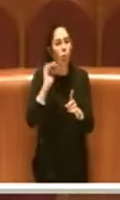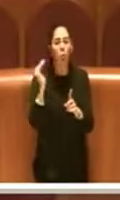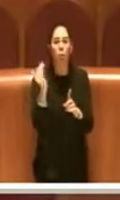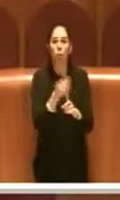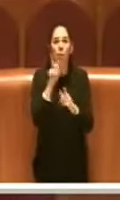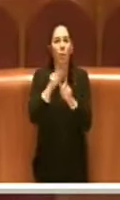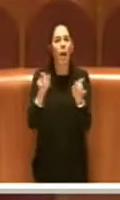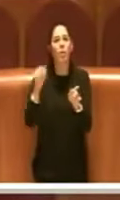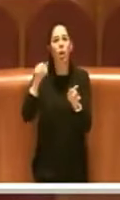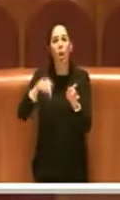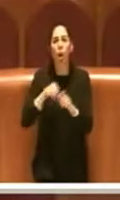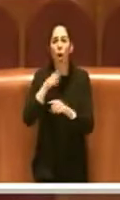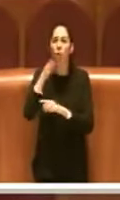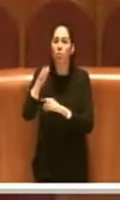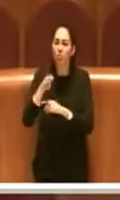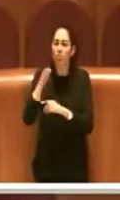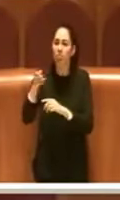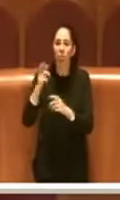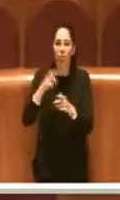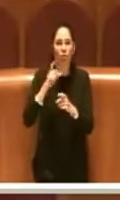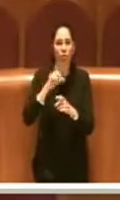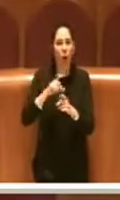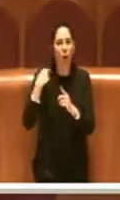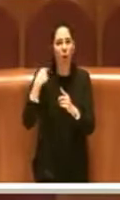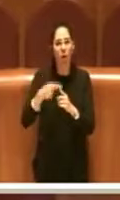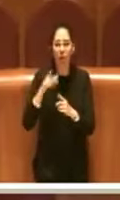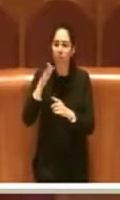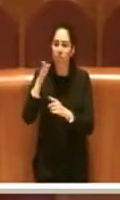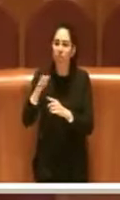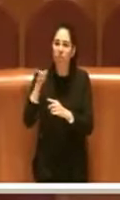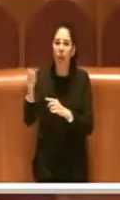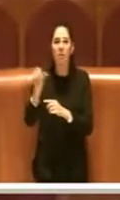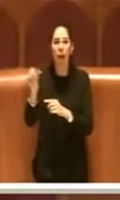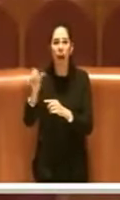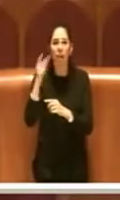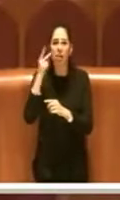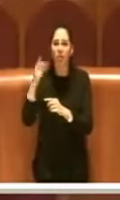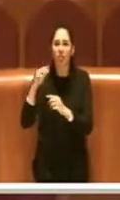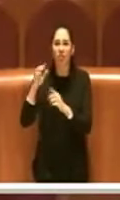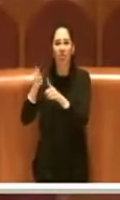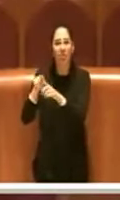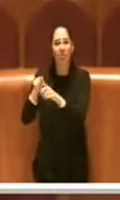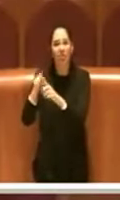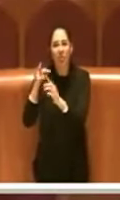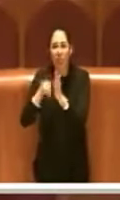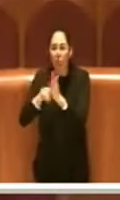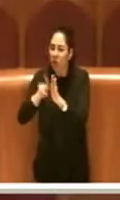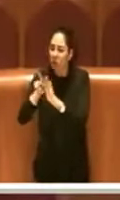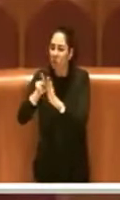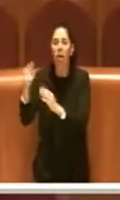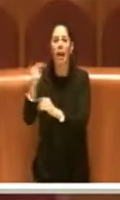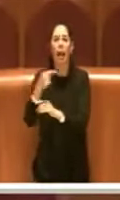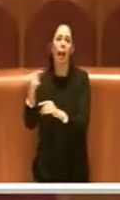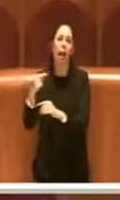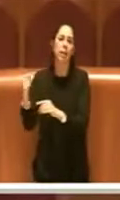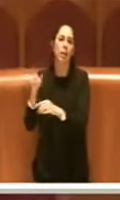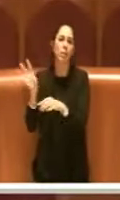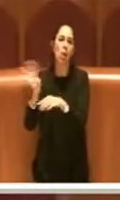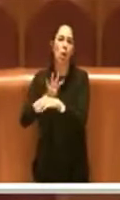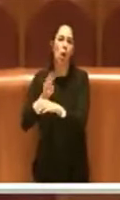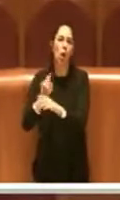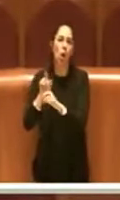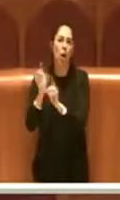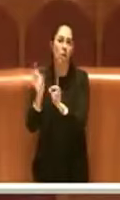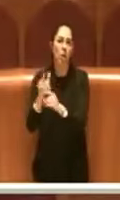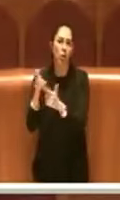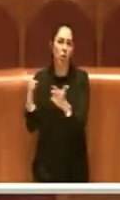state refertate come negative al coronavirus. Allora queste evidenze fanno sì che il Presidente abbia